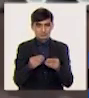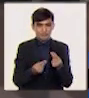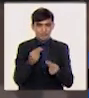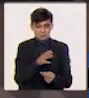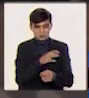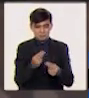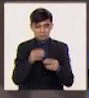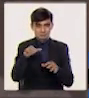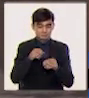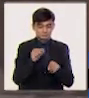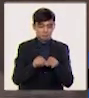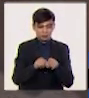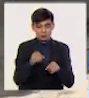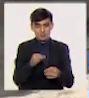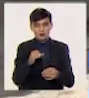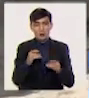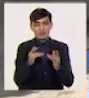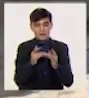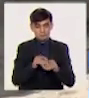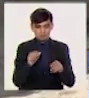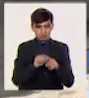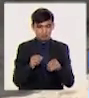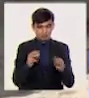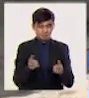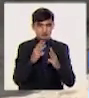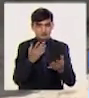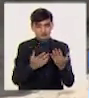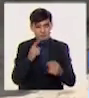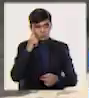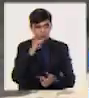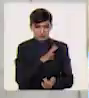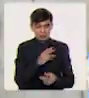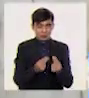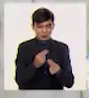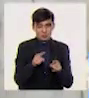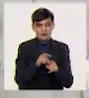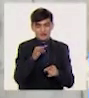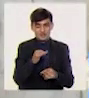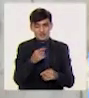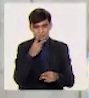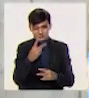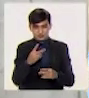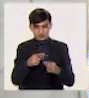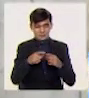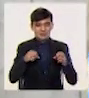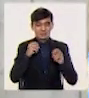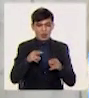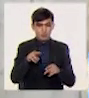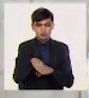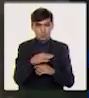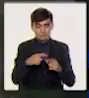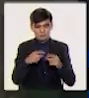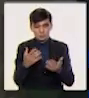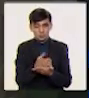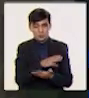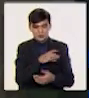ойнап, шоқ алдымен төсекке кейін жиһаз өтіп, өрт шыққан болуы мүмкін дейді. Өткені ас бөлмеден шашылған шақпақ пен бос қораптары табылған.